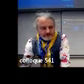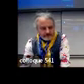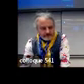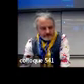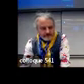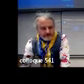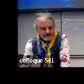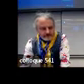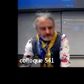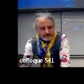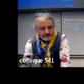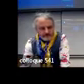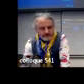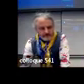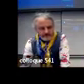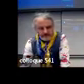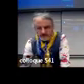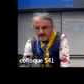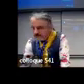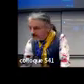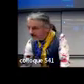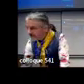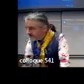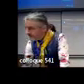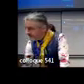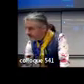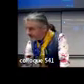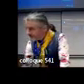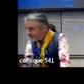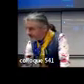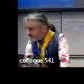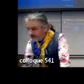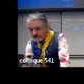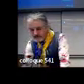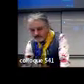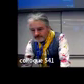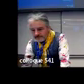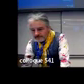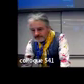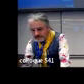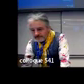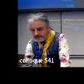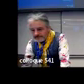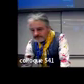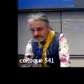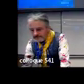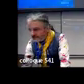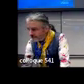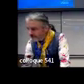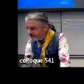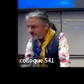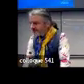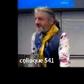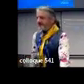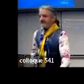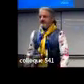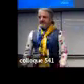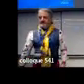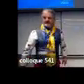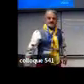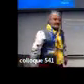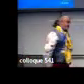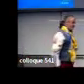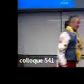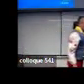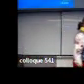diffuser. Sachez qu'on y travaille, plusieurs personnes y travaillent. Là. Je suis certaine qu'un jour, on va y arriver.